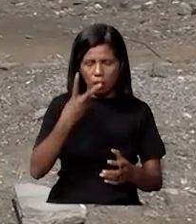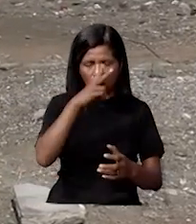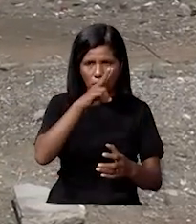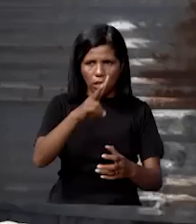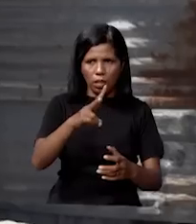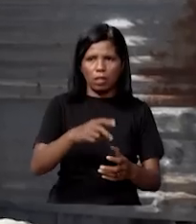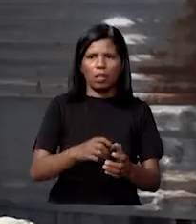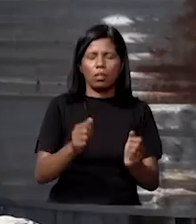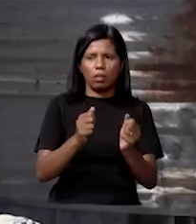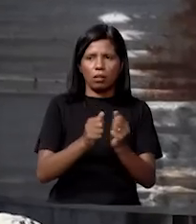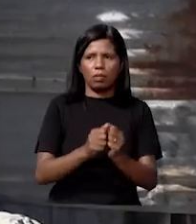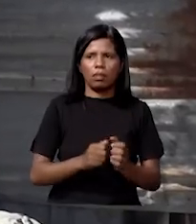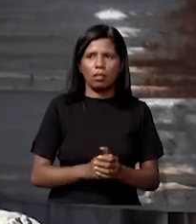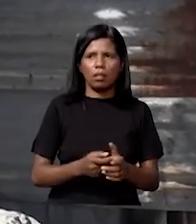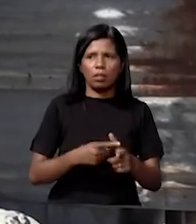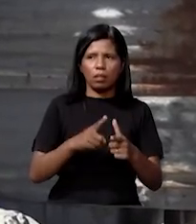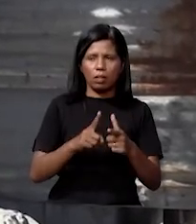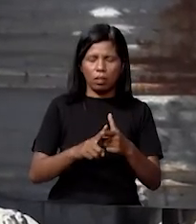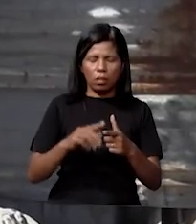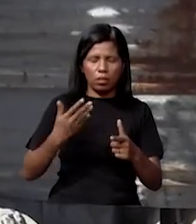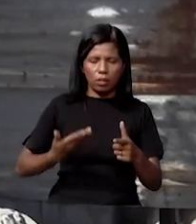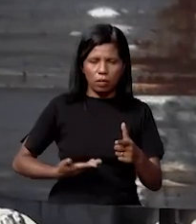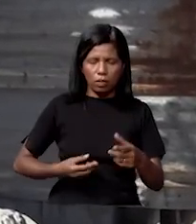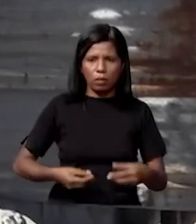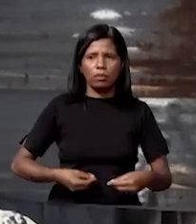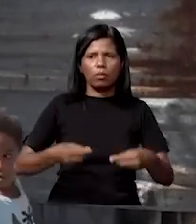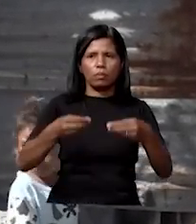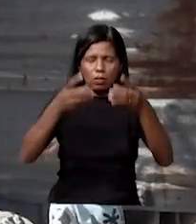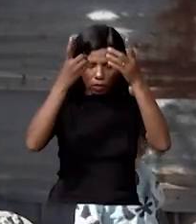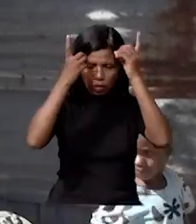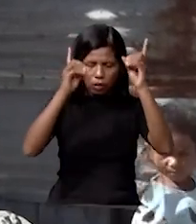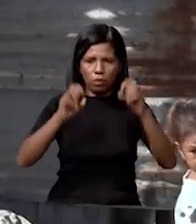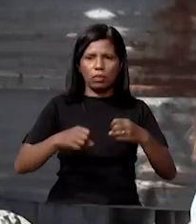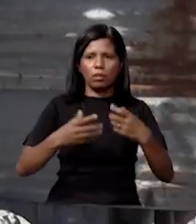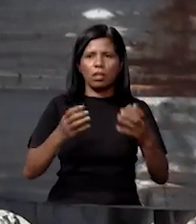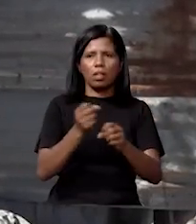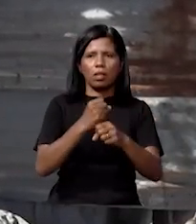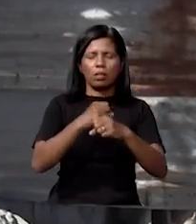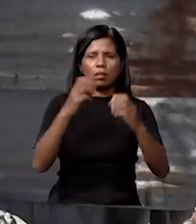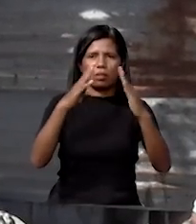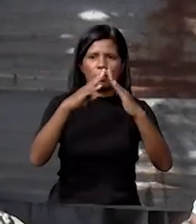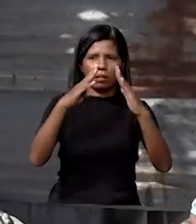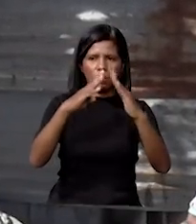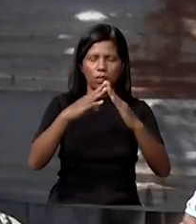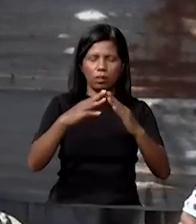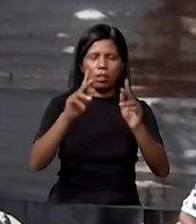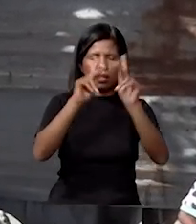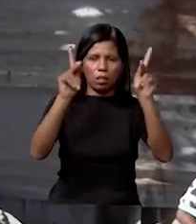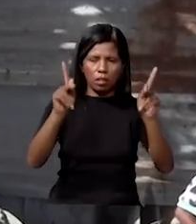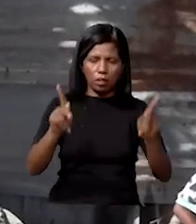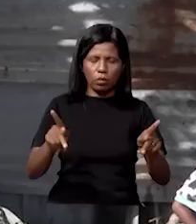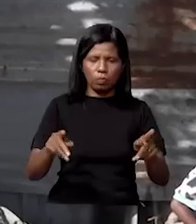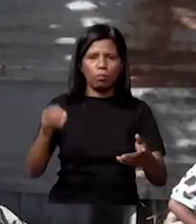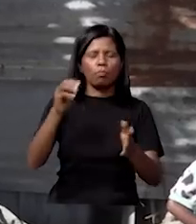ho matan e depois to señora pila ba fotriza hanusa mai halo ne uma halo te keos bo tira taute